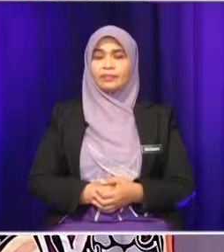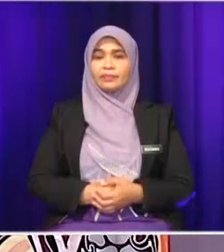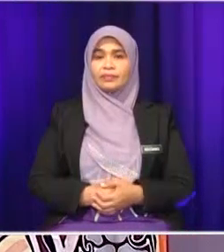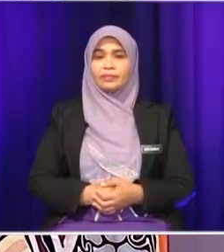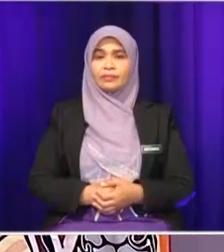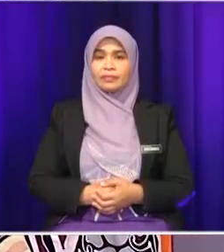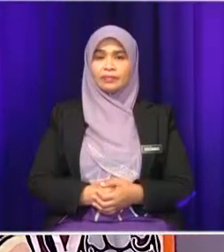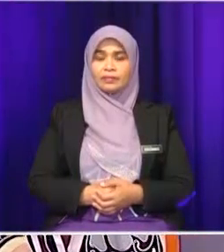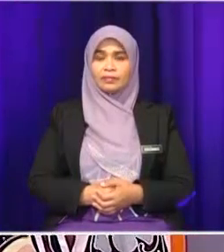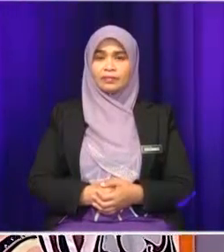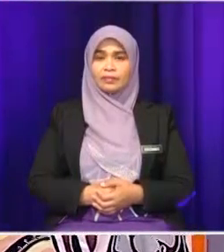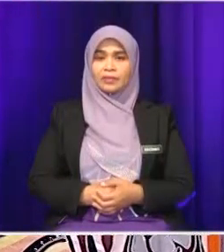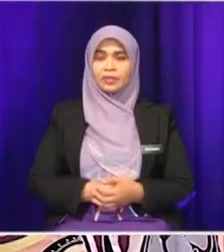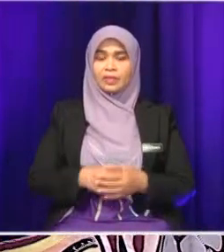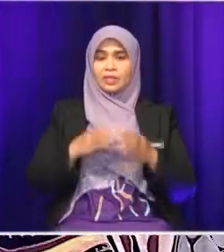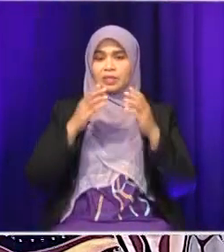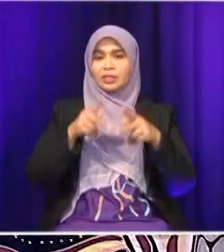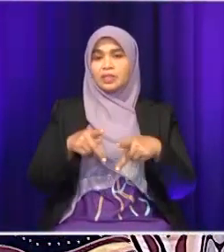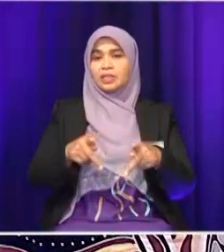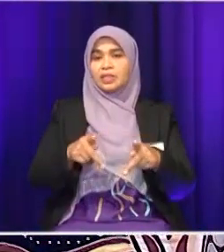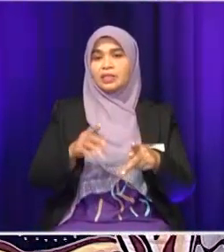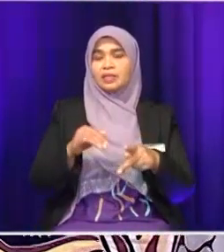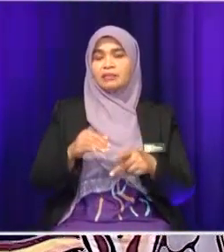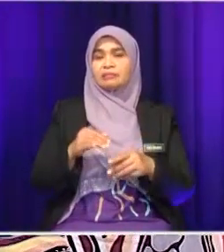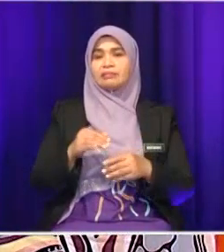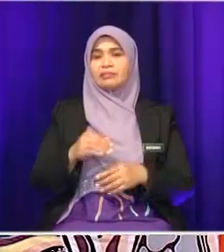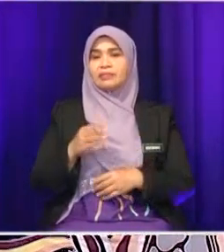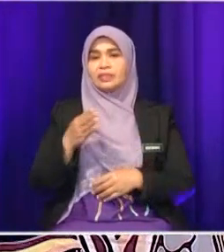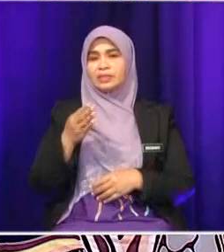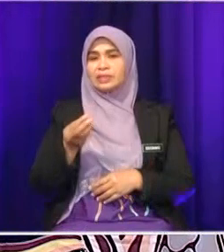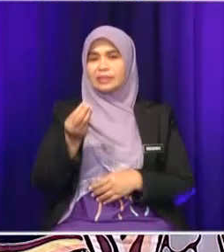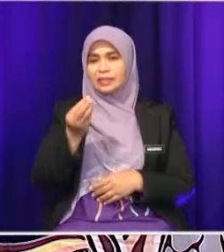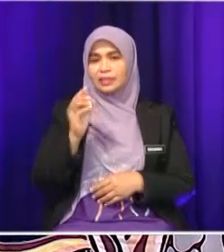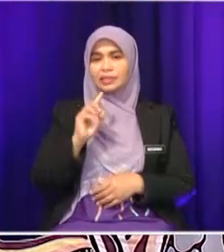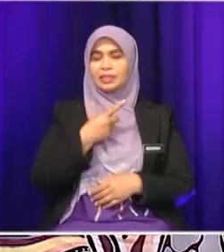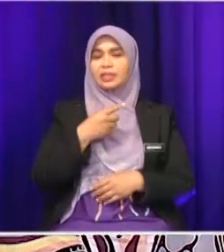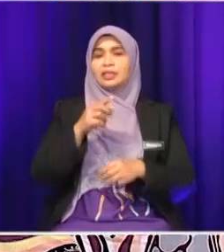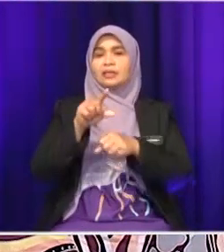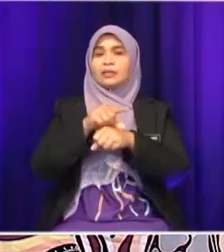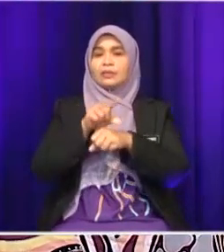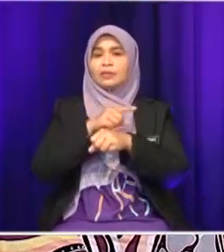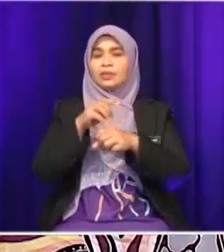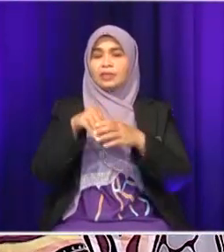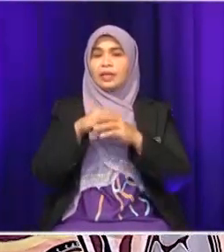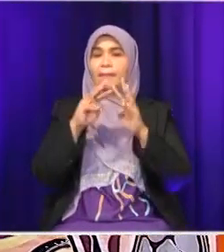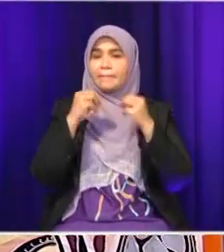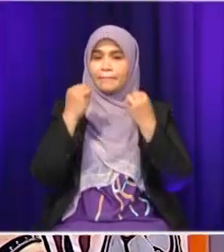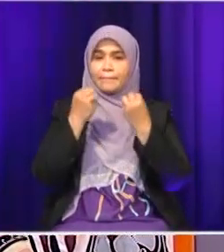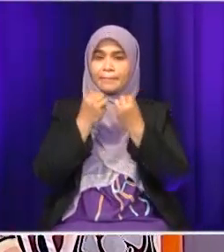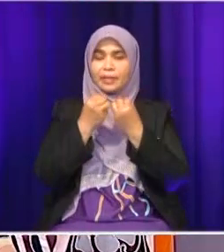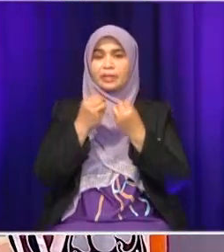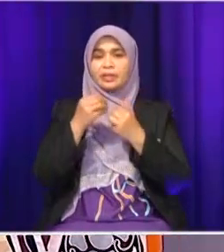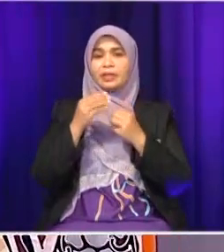oke yang ini kaidah ini kita jarang dalam masyarakat kita dalam masyarakat Malaysia atau masyarakat orang Melayu ya